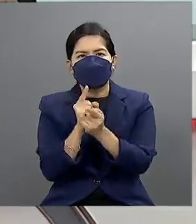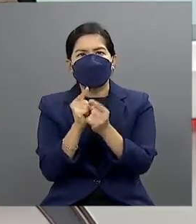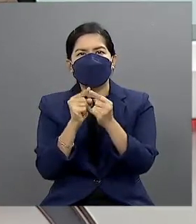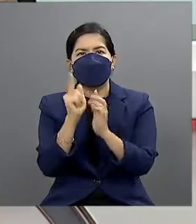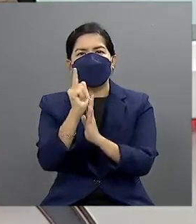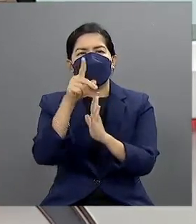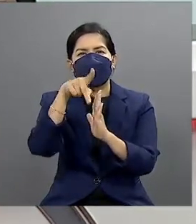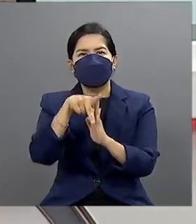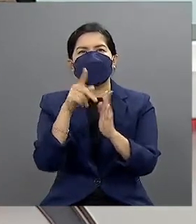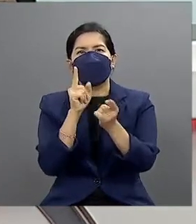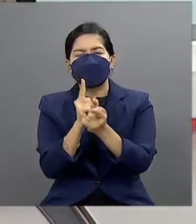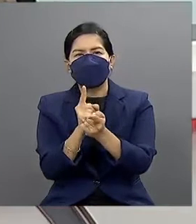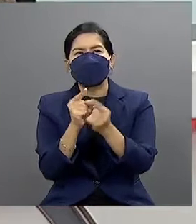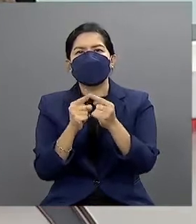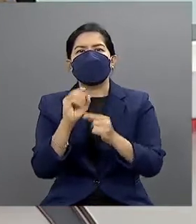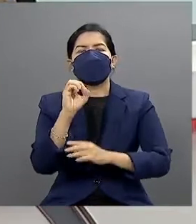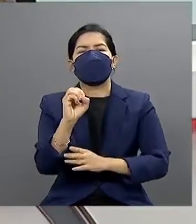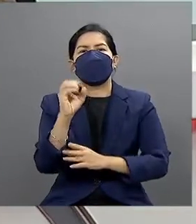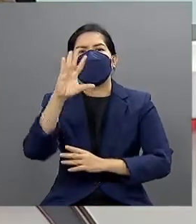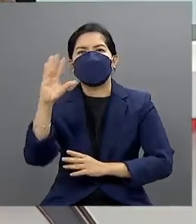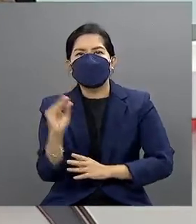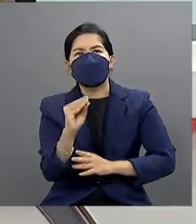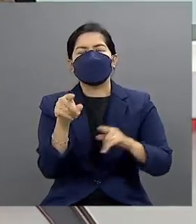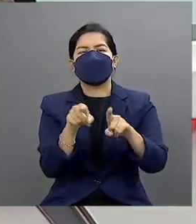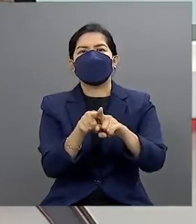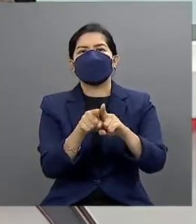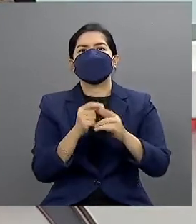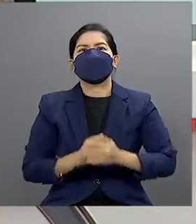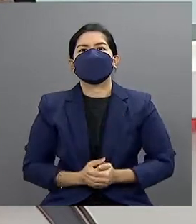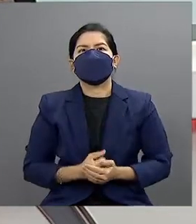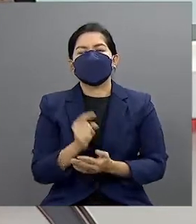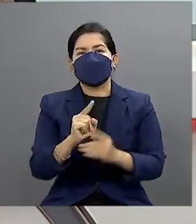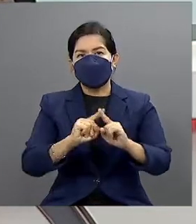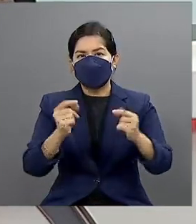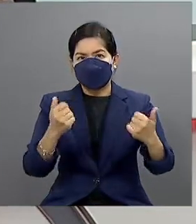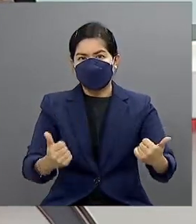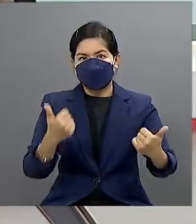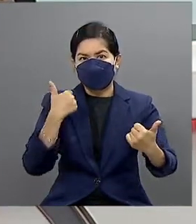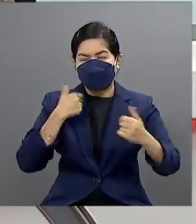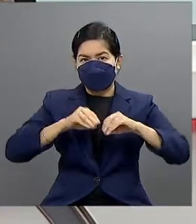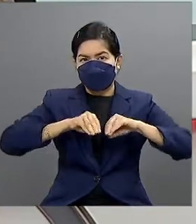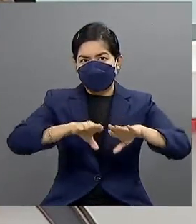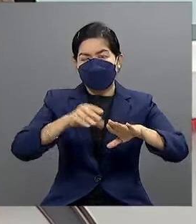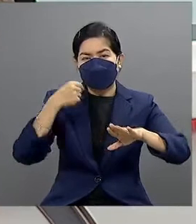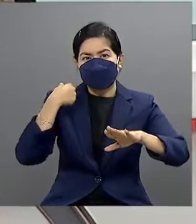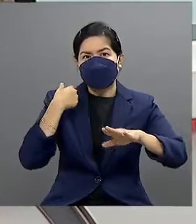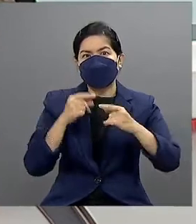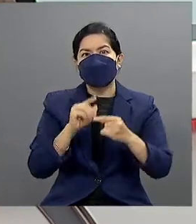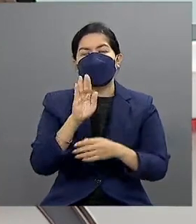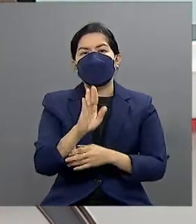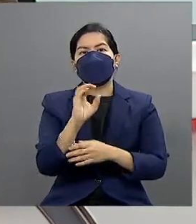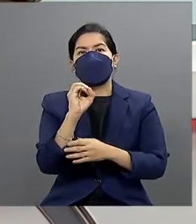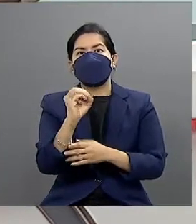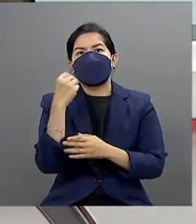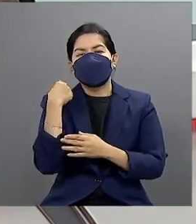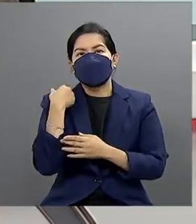พันธุ์โอมิครอนแล้วแต่ว่าตอนนี้ยังไม่พบการระบาดของสายพันธุ์โอมิครอนในพื้นที่นะคะดังนั้นเรื่องของบรรย